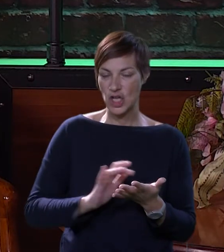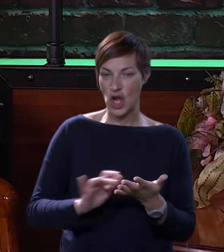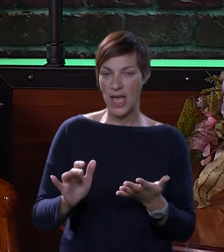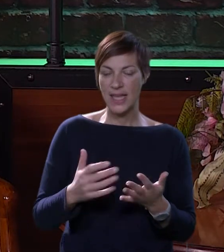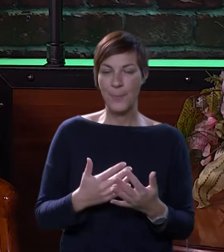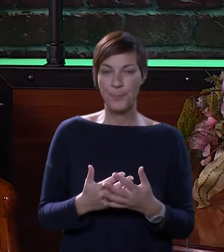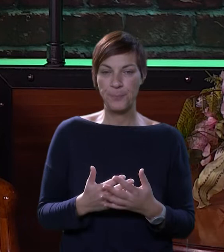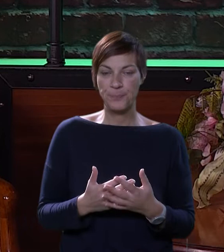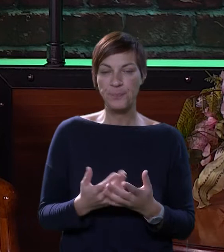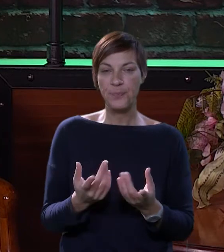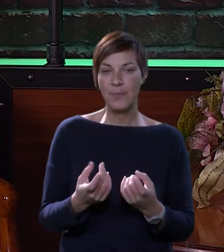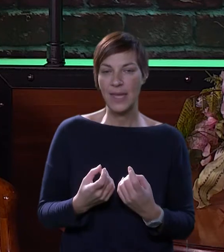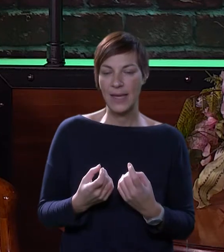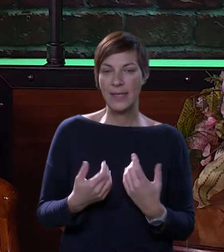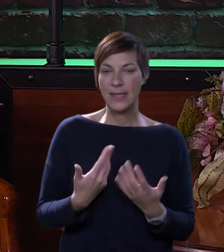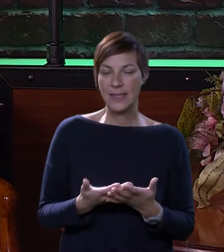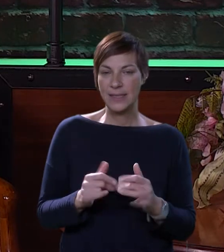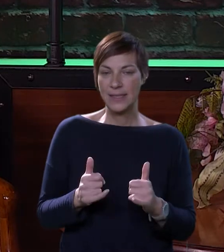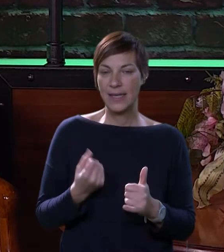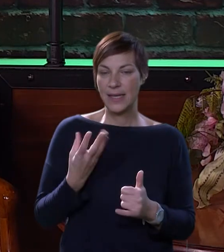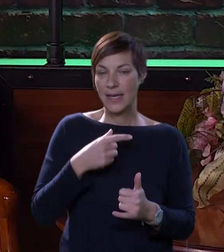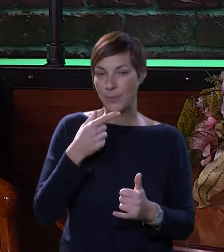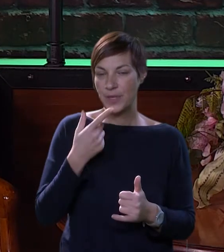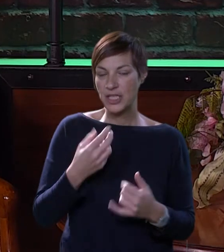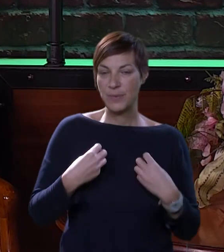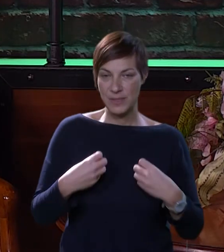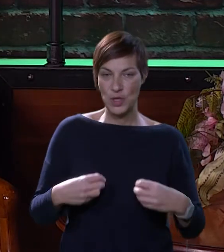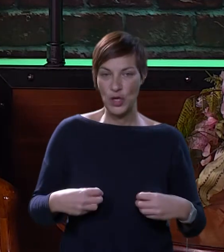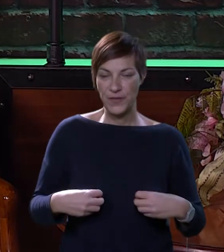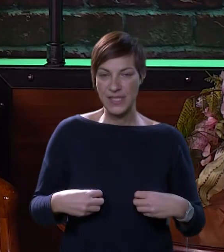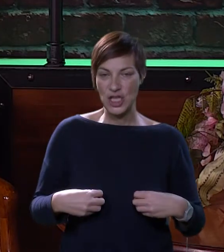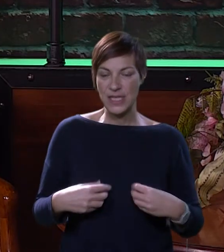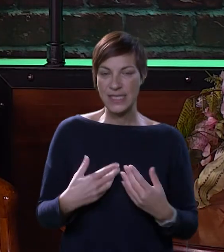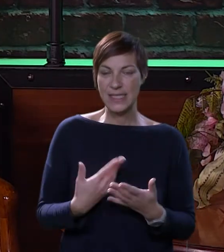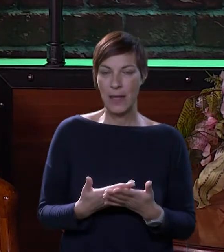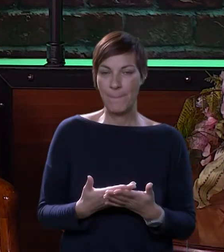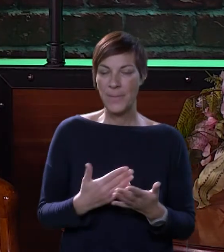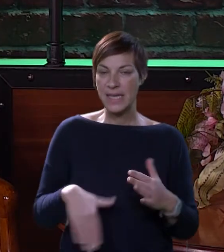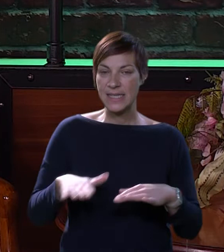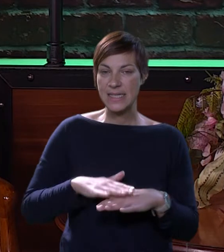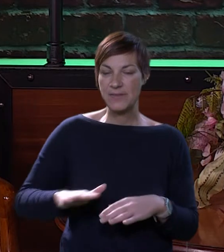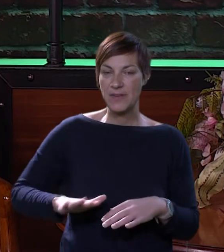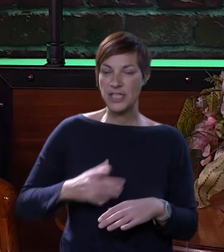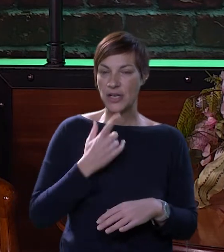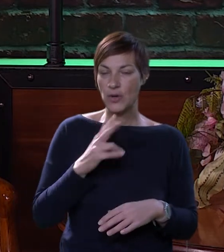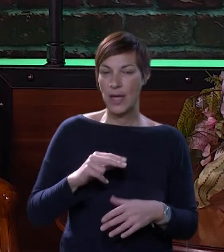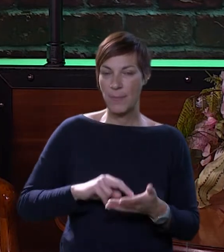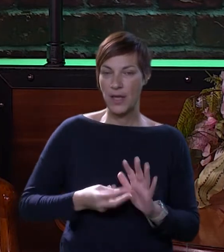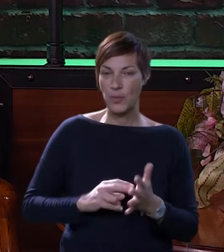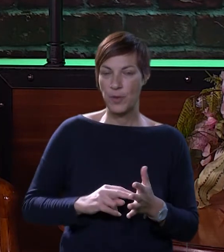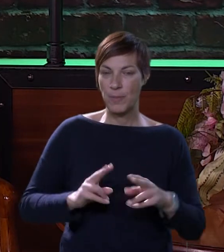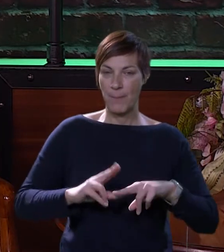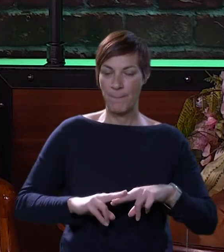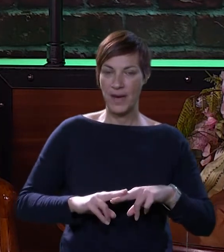sa mobitelom. Ali onda, da, evo kad pričam sa učiteljicama, sve više djece koje imaju poteškoće